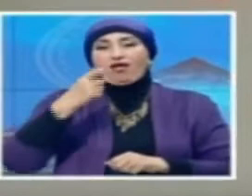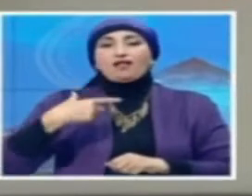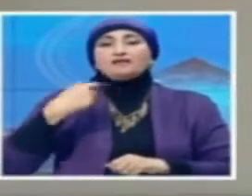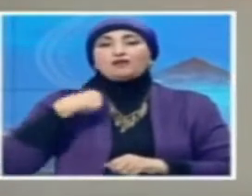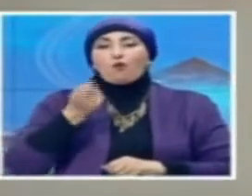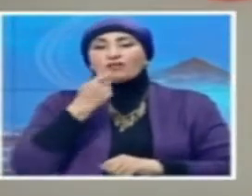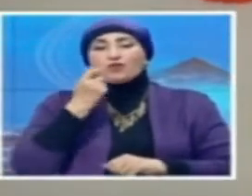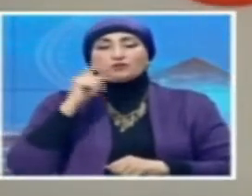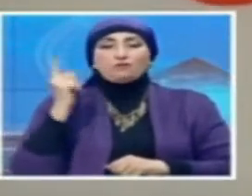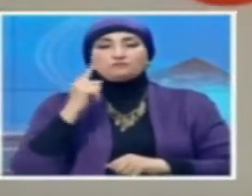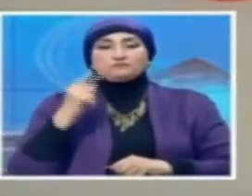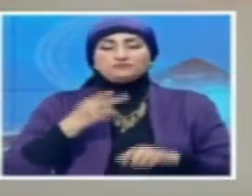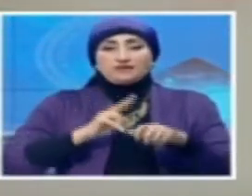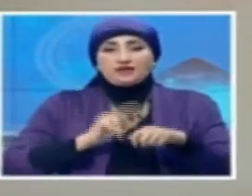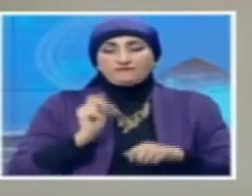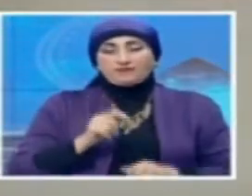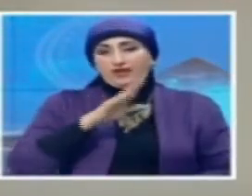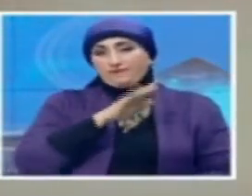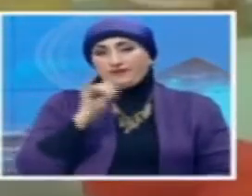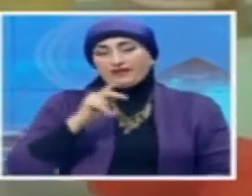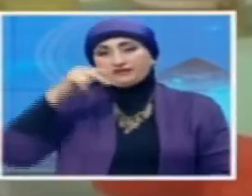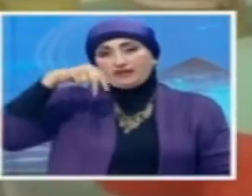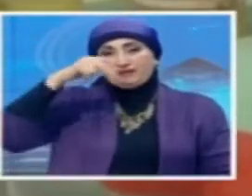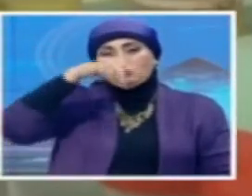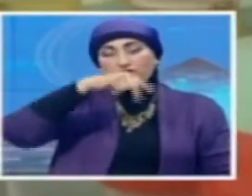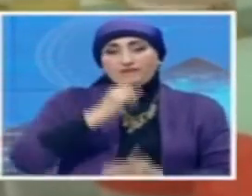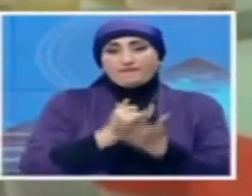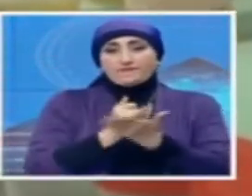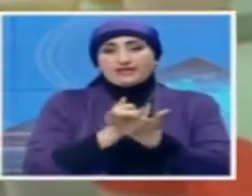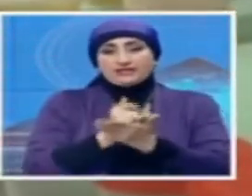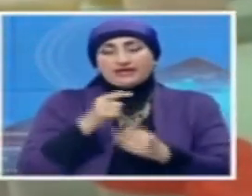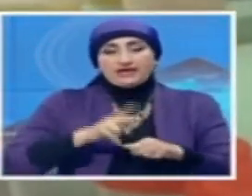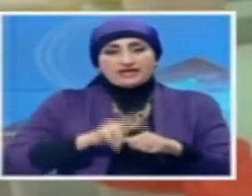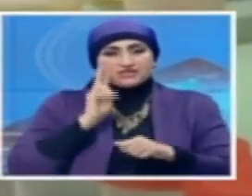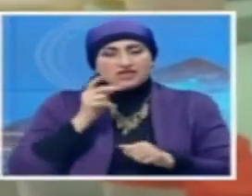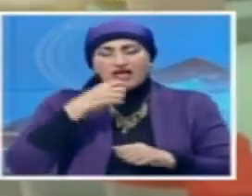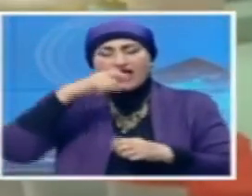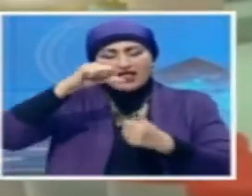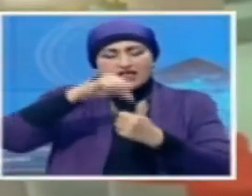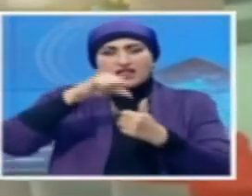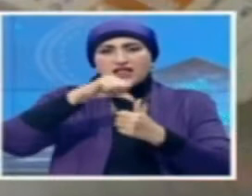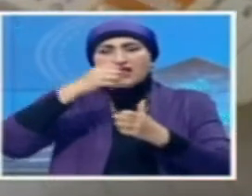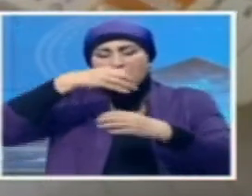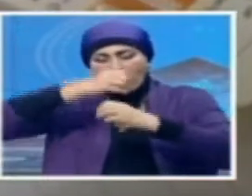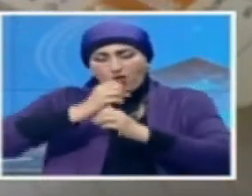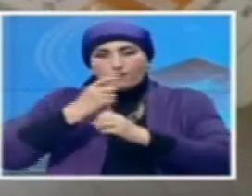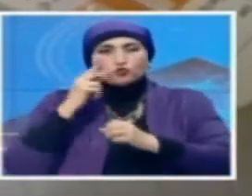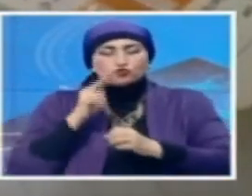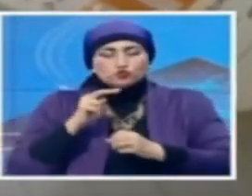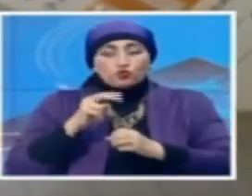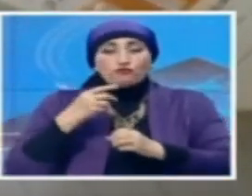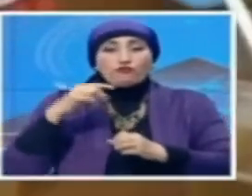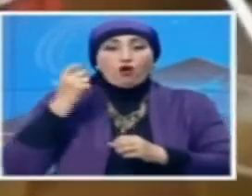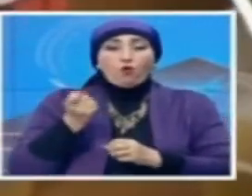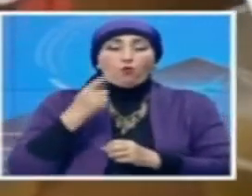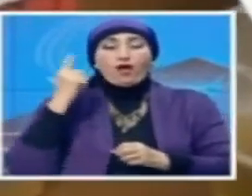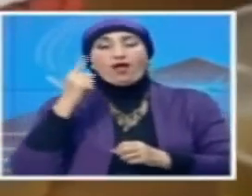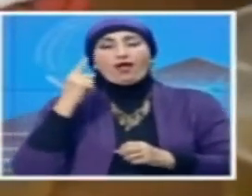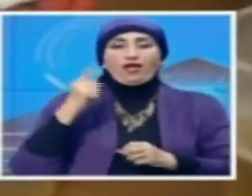تم المرور على 188 مدرسة وإجراء تحليل للكشف عن المواد المخدرة